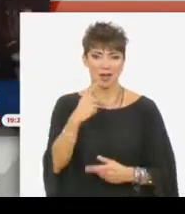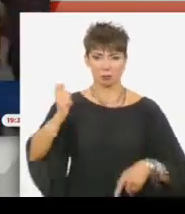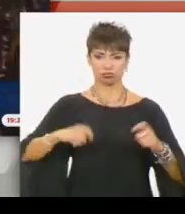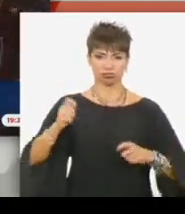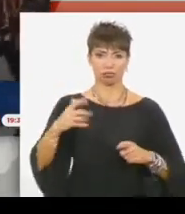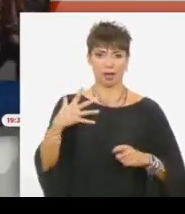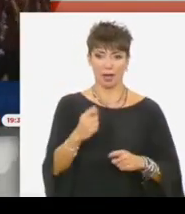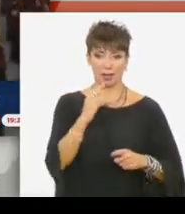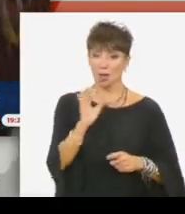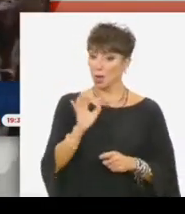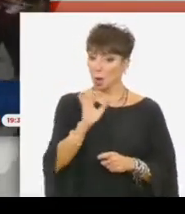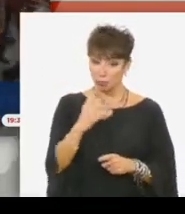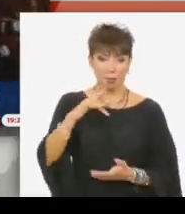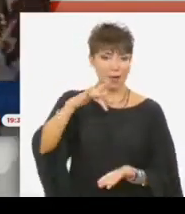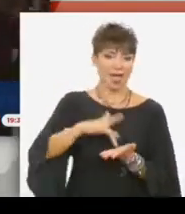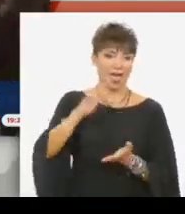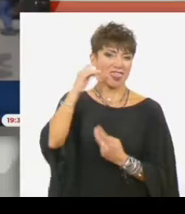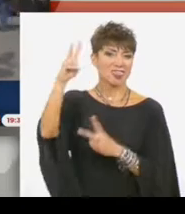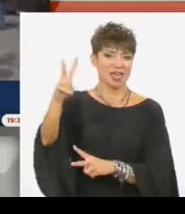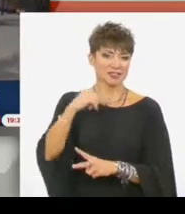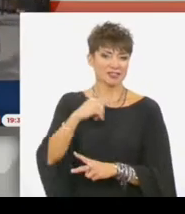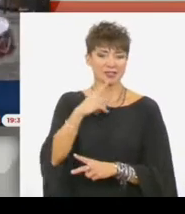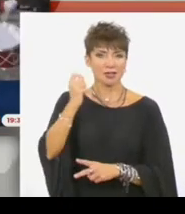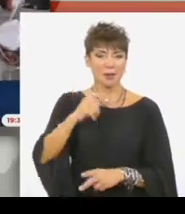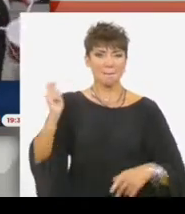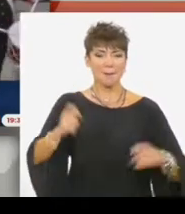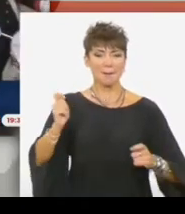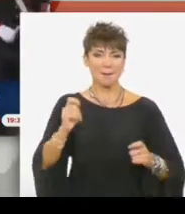Εμβατήρια. Το κέντρο της Θεσσαλονίκης γέμισε με μελωδίες.